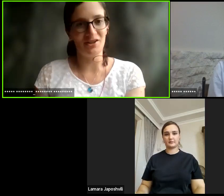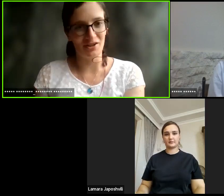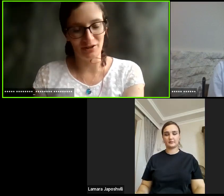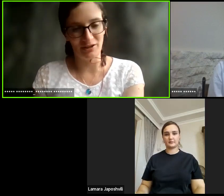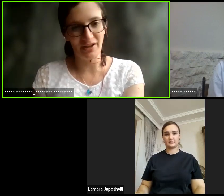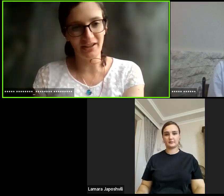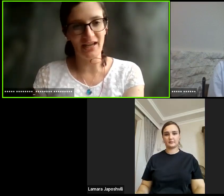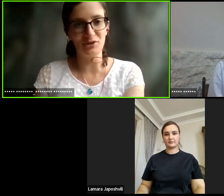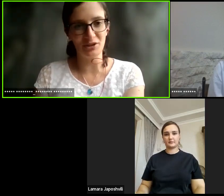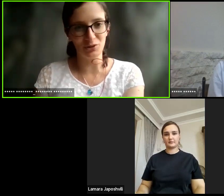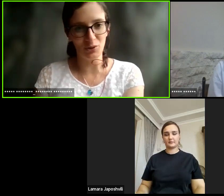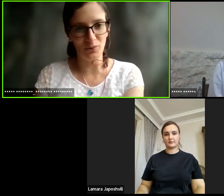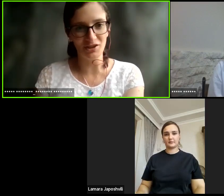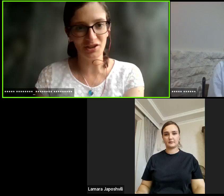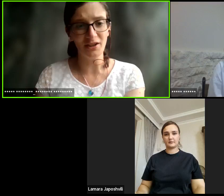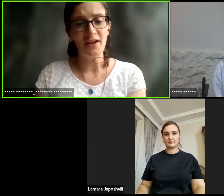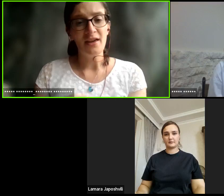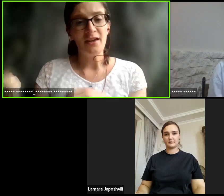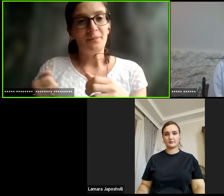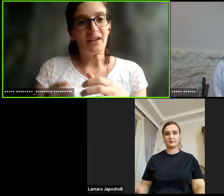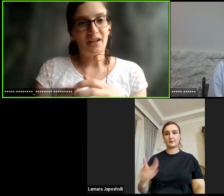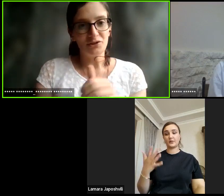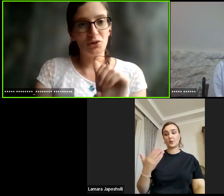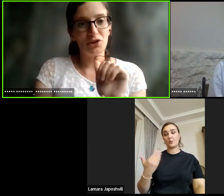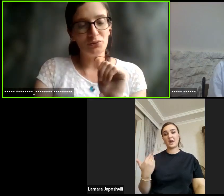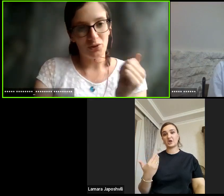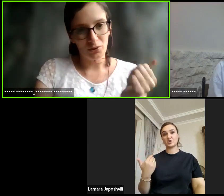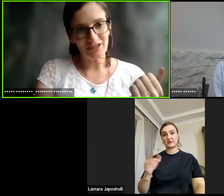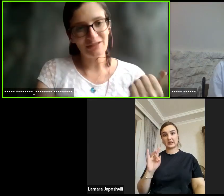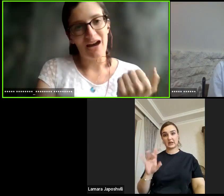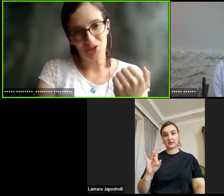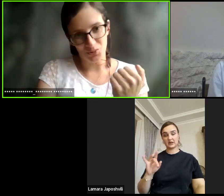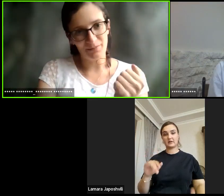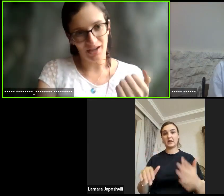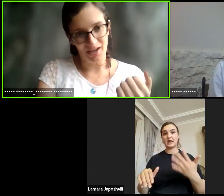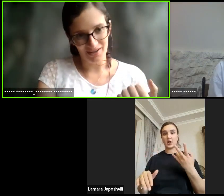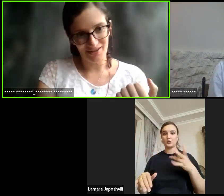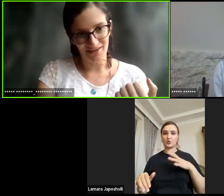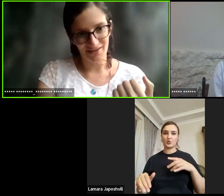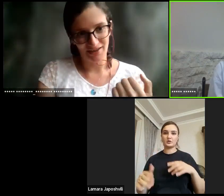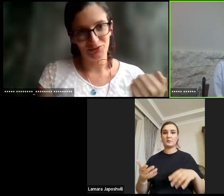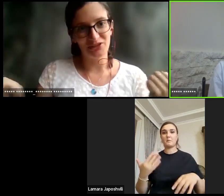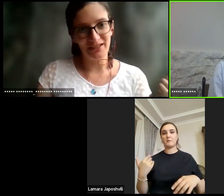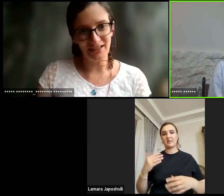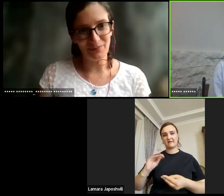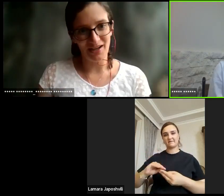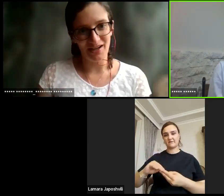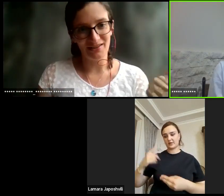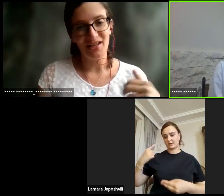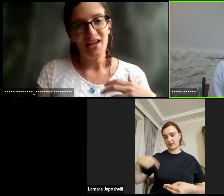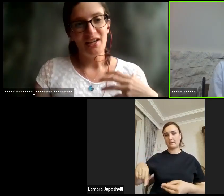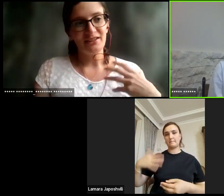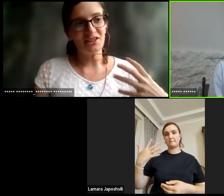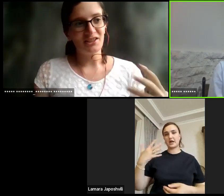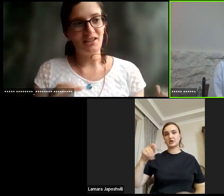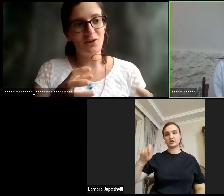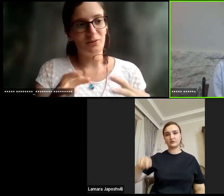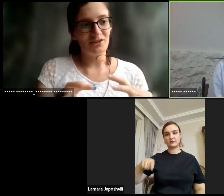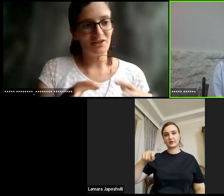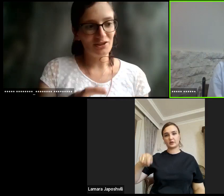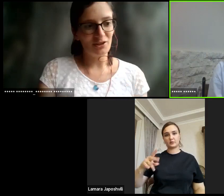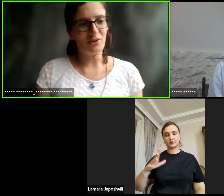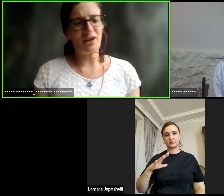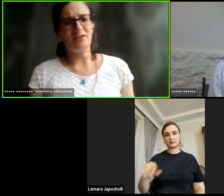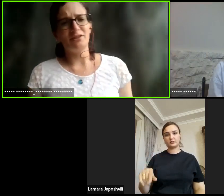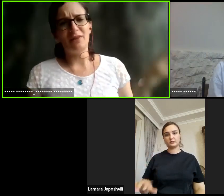ქვედაპირული, მარჯვენა ფეხი, ამ შემთხვევაში ხელჯოხი უნდა ქონდეს მარჯვენა მხარეს, ძლიერ მხარეს. და ხშირია